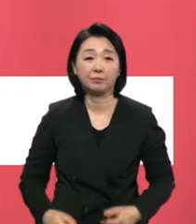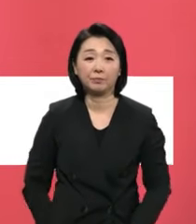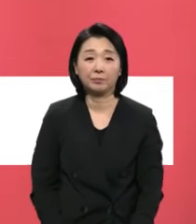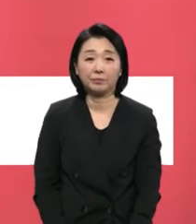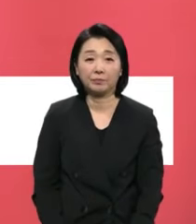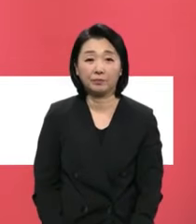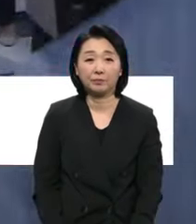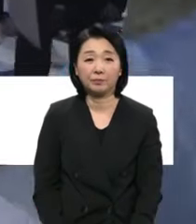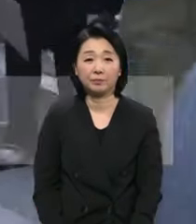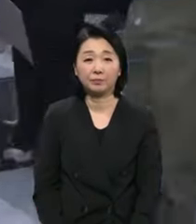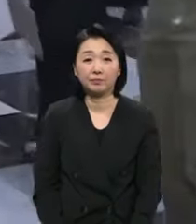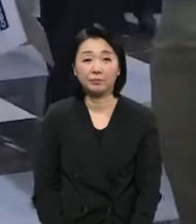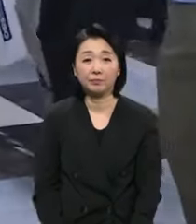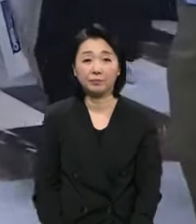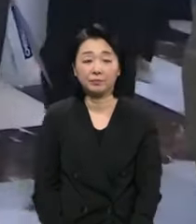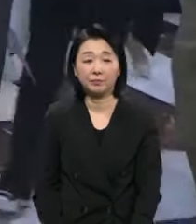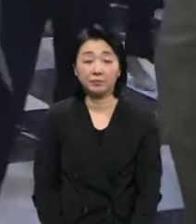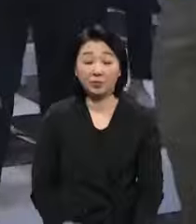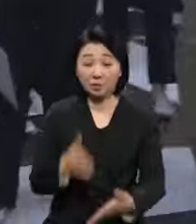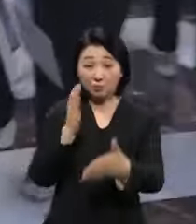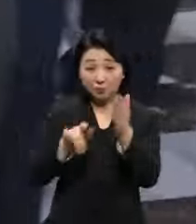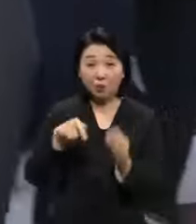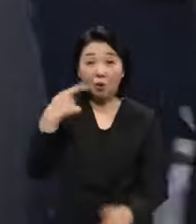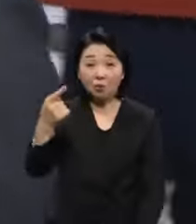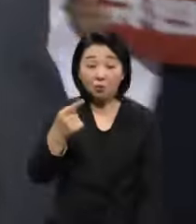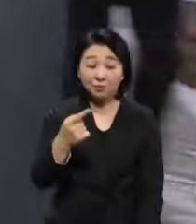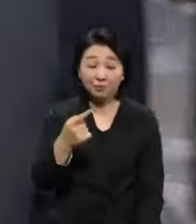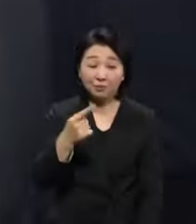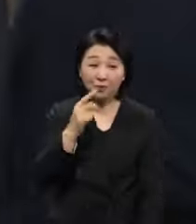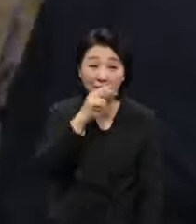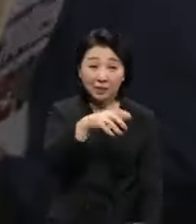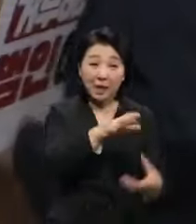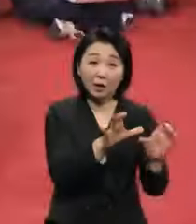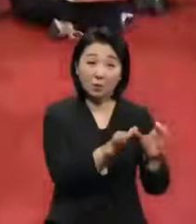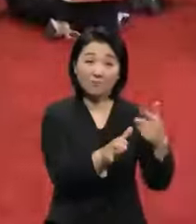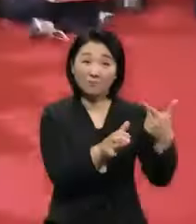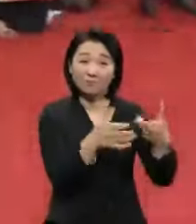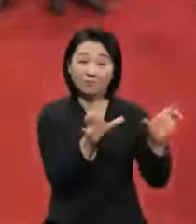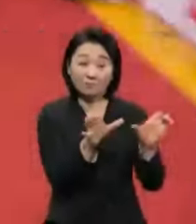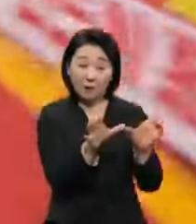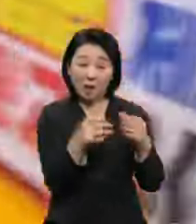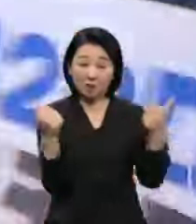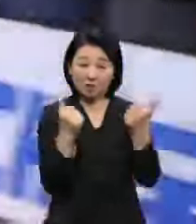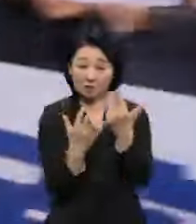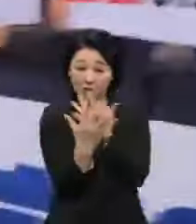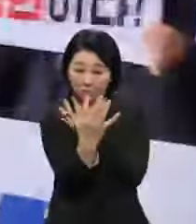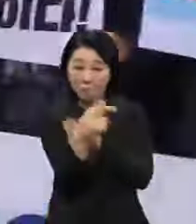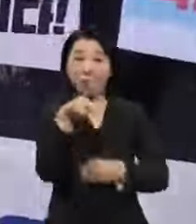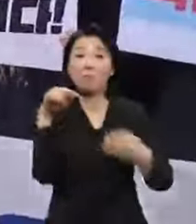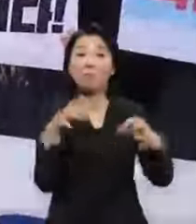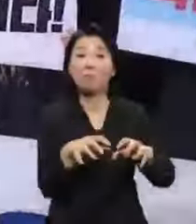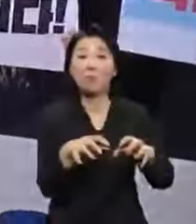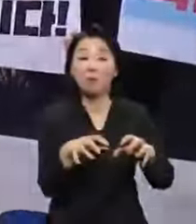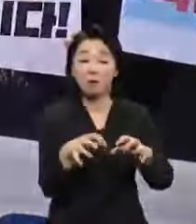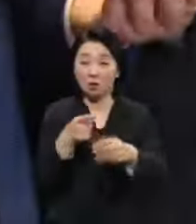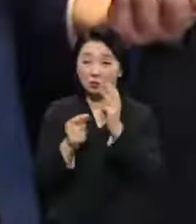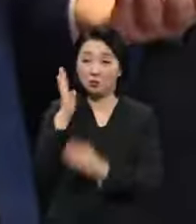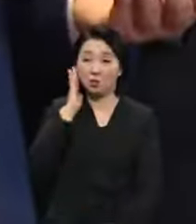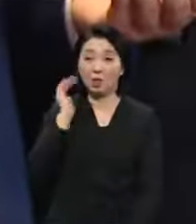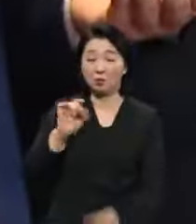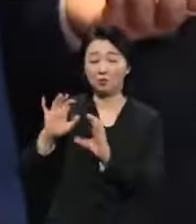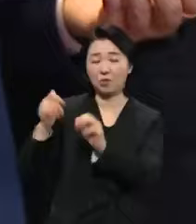생각을 합니다. 부결 직후 야권 6개 정당은 국회 로텐더홀에 모여 윤 대통령과 국민의힘을